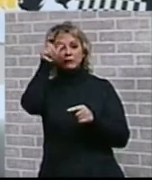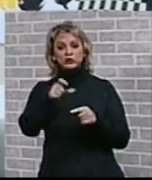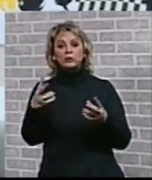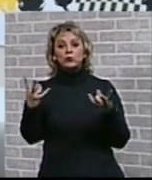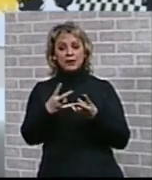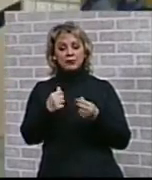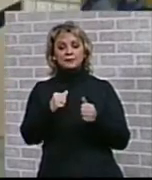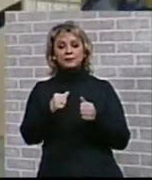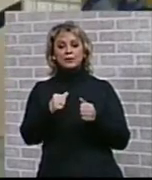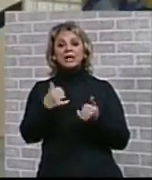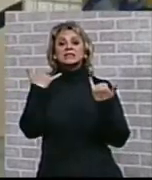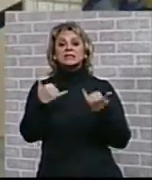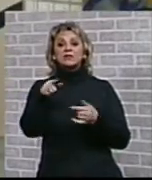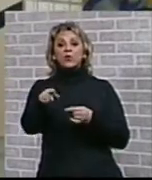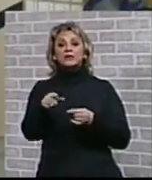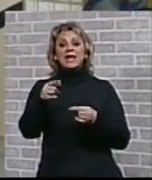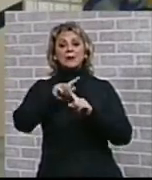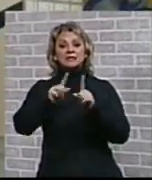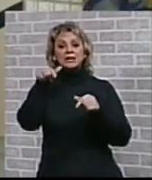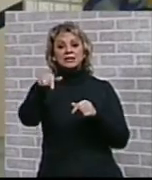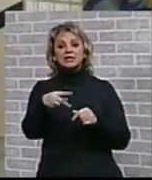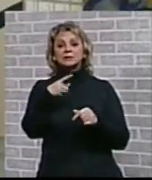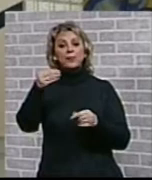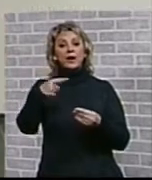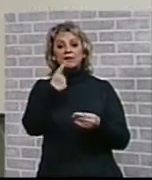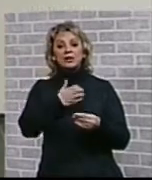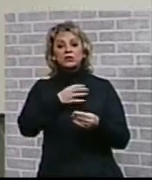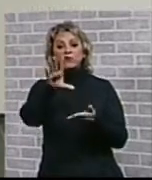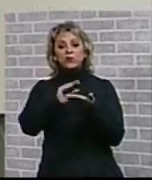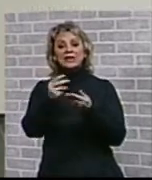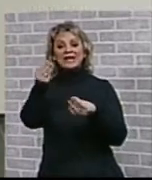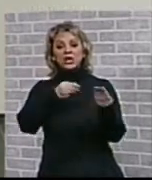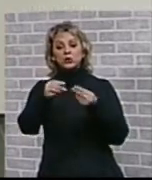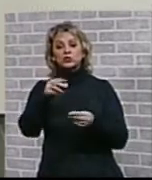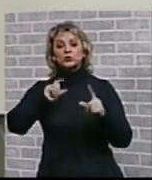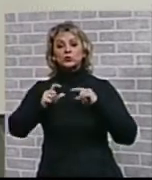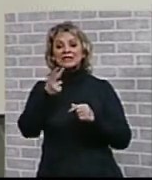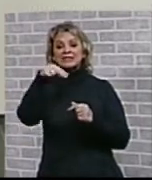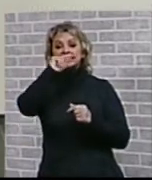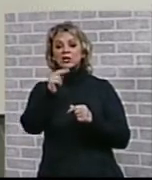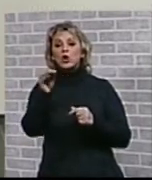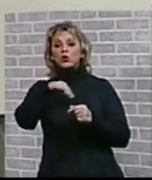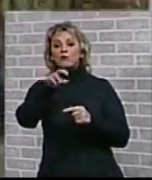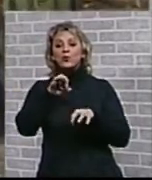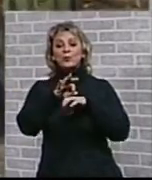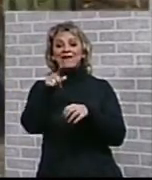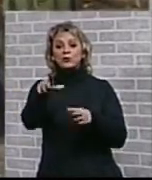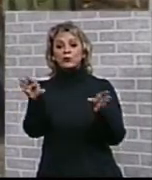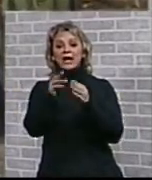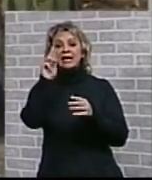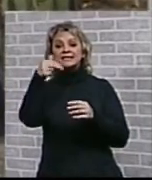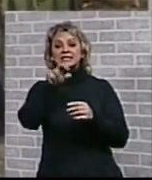человеку необходим. Сегодняшние абстракционисты предпочитают фотоиллюзию. Студенты-дизайнеры ЮФУ весь год провели с